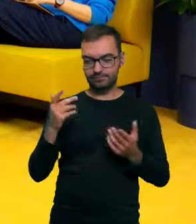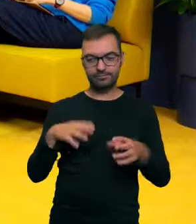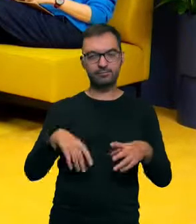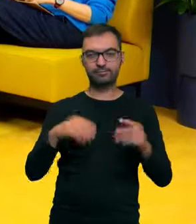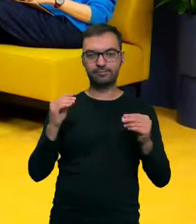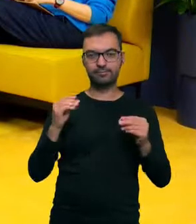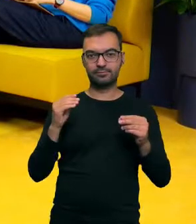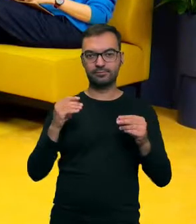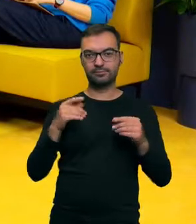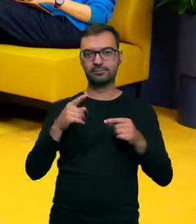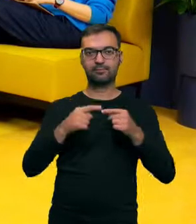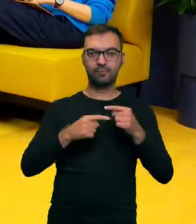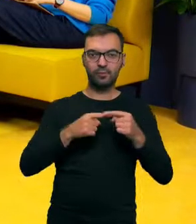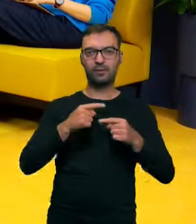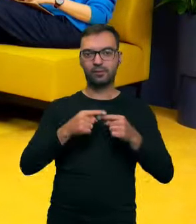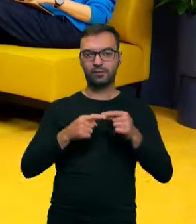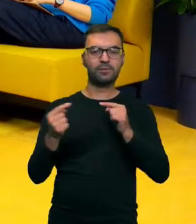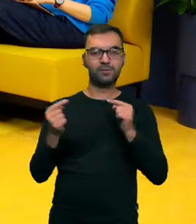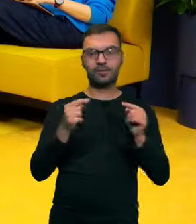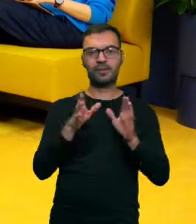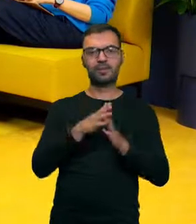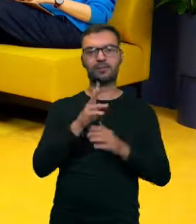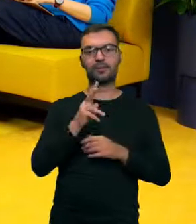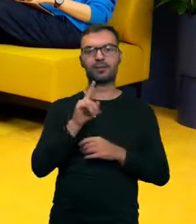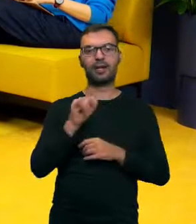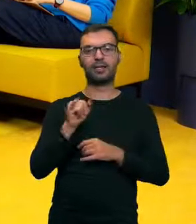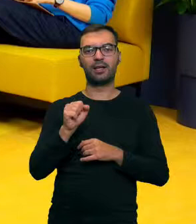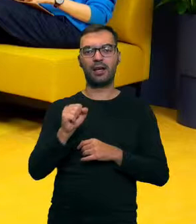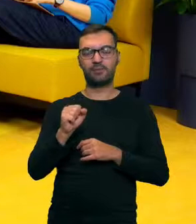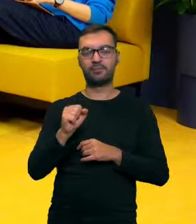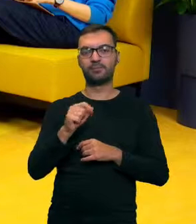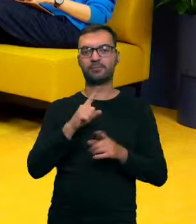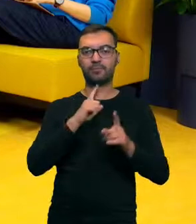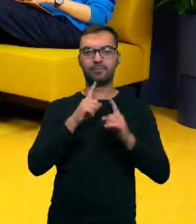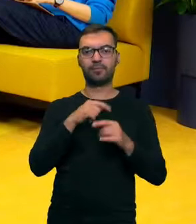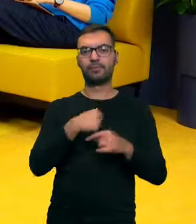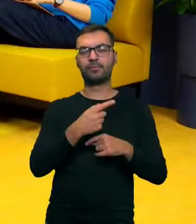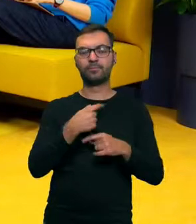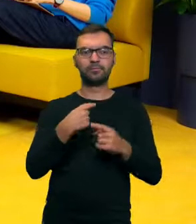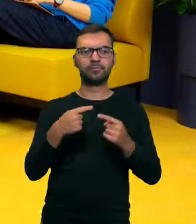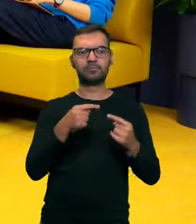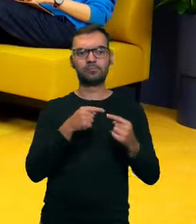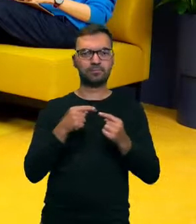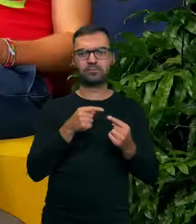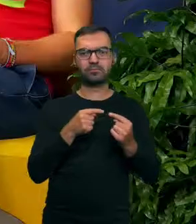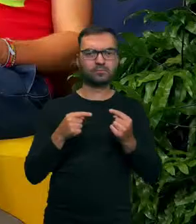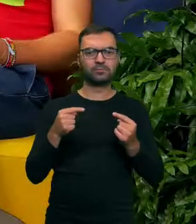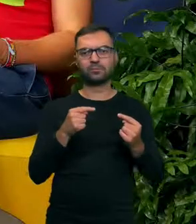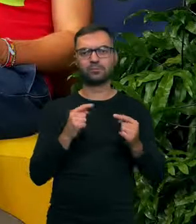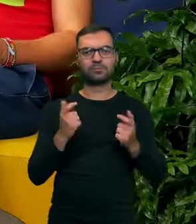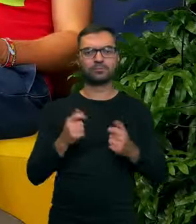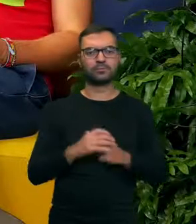na początku procesu, w rozmowie też z Kają, już jako scenarzystką, no doszliśmy do wniosku,